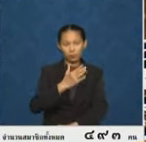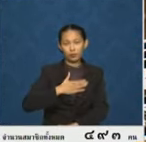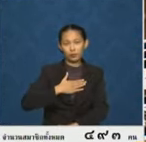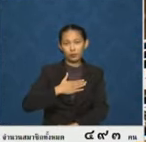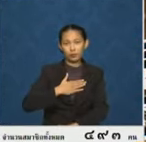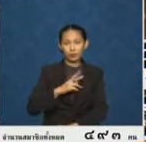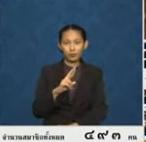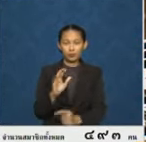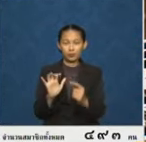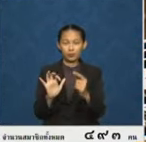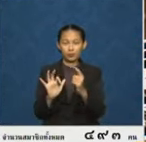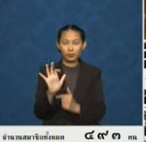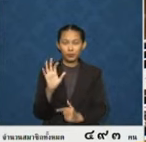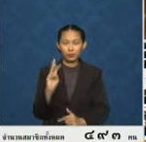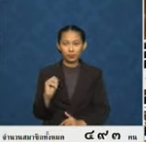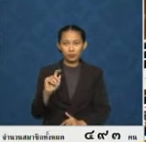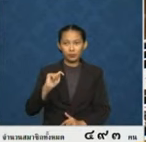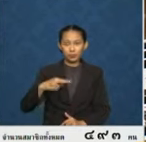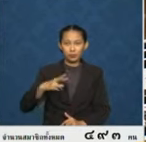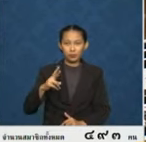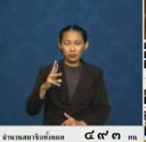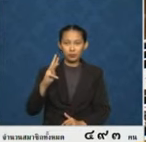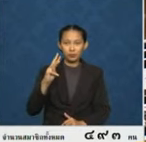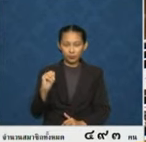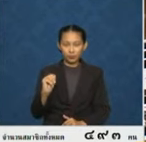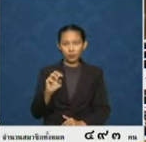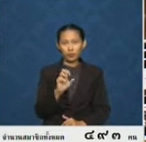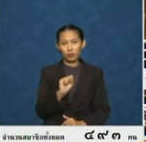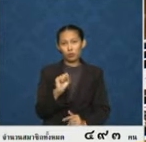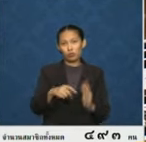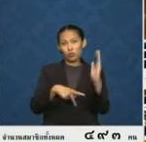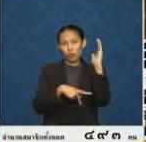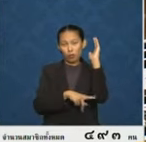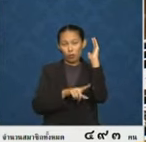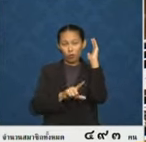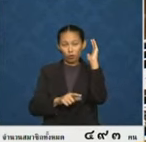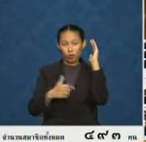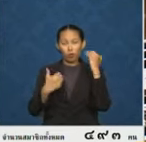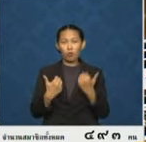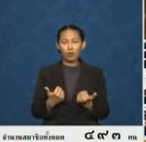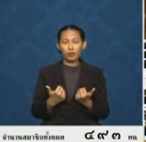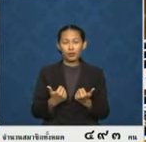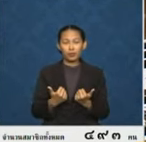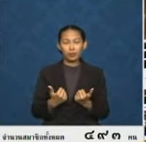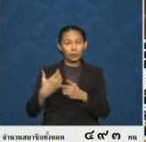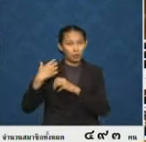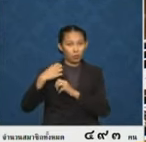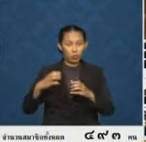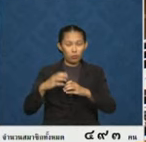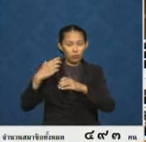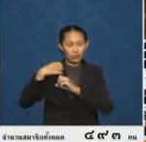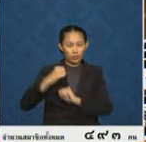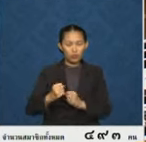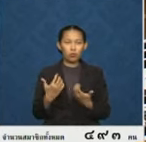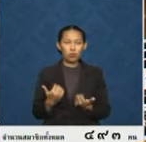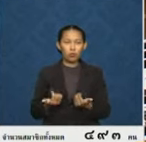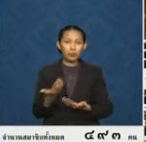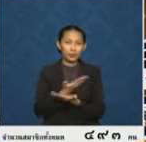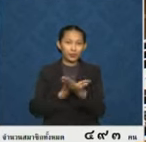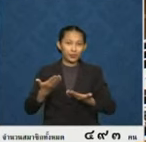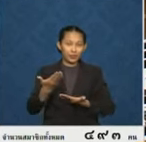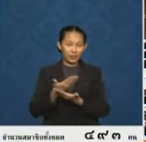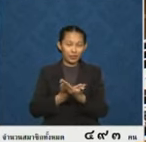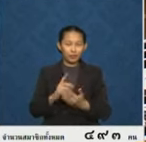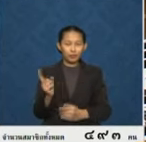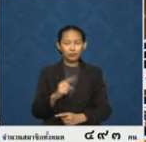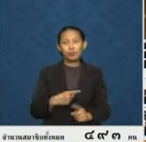ธรมขำนุรักษ์สมาชิกสภาผู้แทนราษฎรจังหวัดพัทลุงพรรคประชาธิปัตย์วันนี้ผมขออนุญาตนำปัญหาและความต้องการของพี่น้องประชาชนมาหารือดังต่อไปนี้